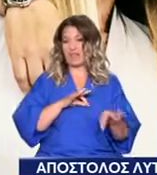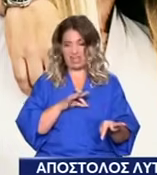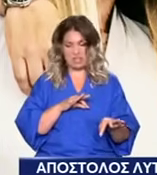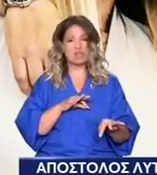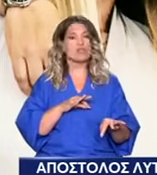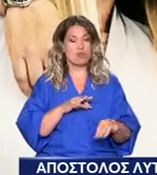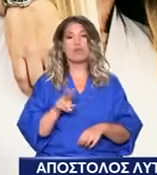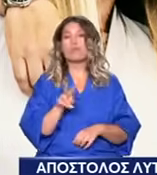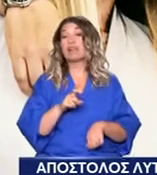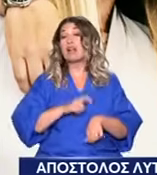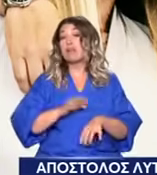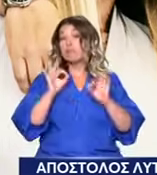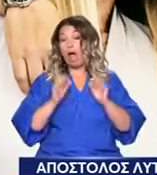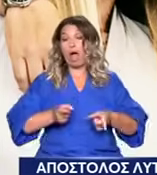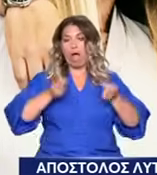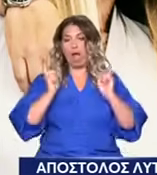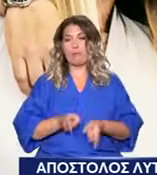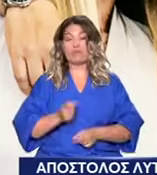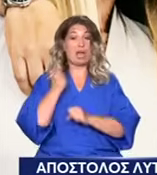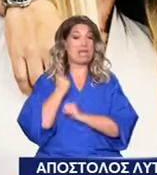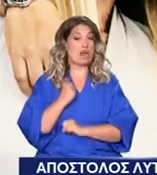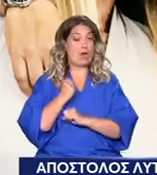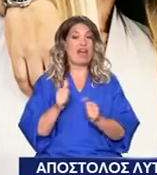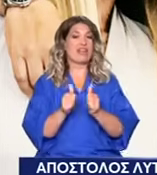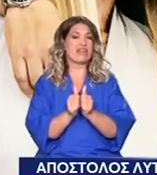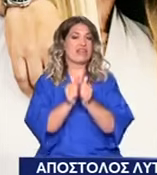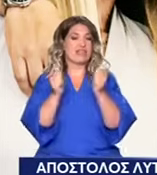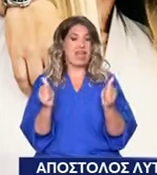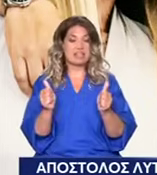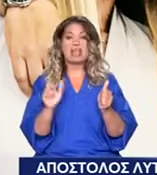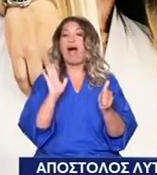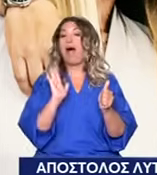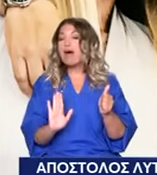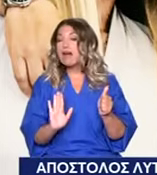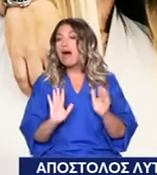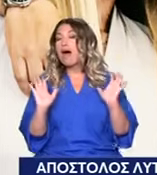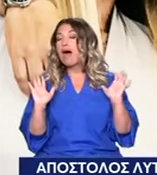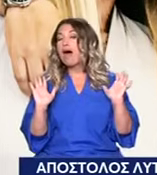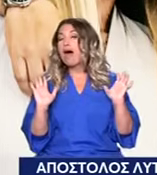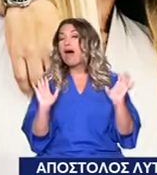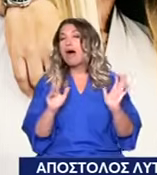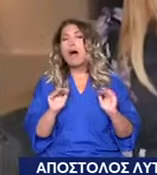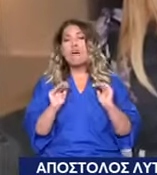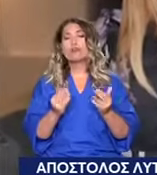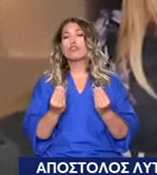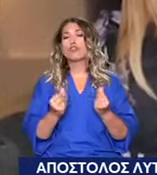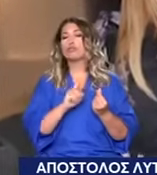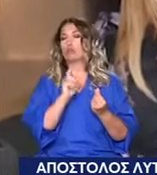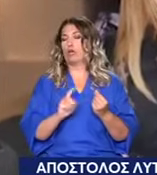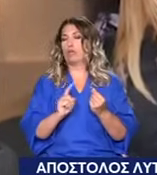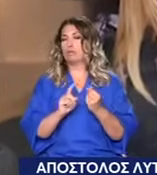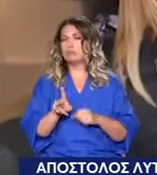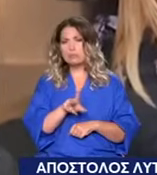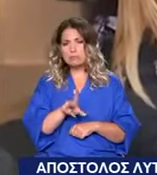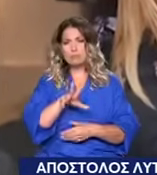το ζευγάρι βρίσκεται σε διάσταση από τον περασμένο Γενάρη, χωρίς ωστόσο να αλλάξει τίποτα ουσιαστικό στην καθημερινότητά τους. Το ζευγάρι συνέχισε